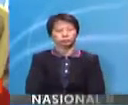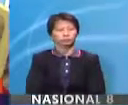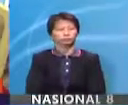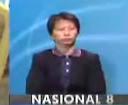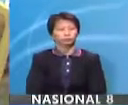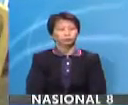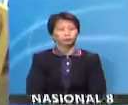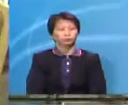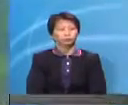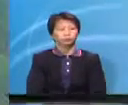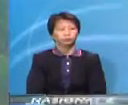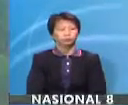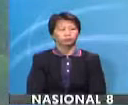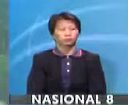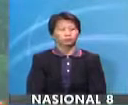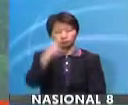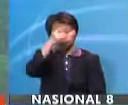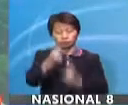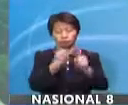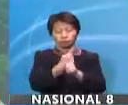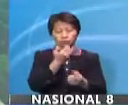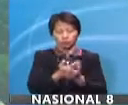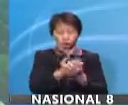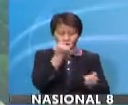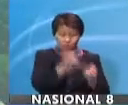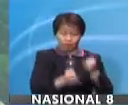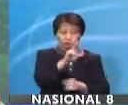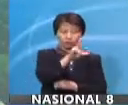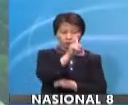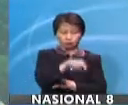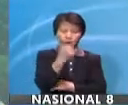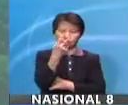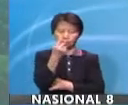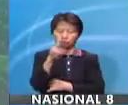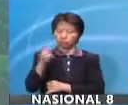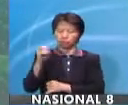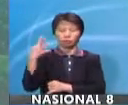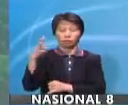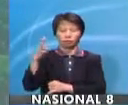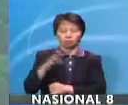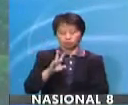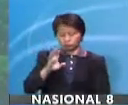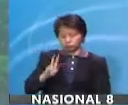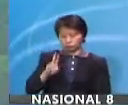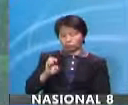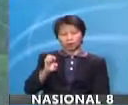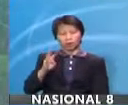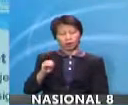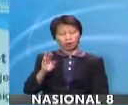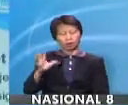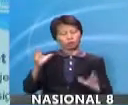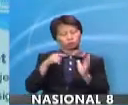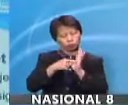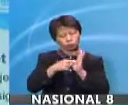Jub bagi tahun kewangan berakhir 31 disember 2014 agenta